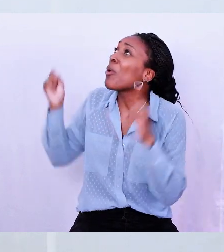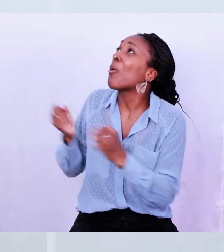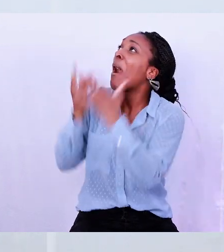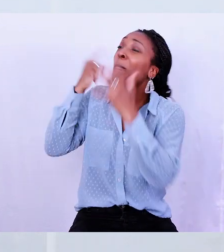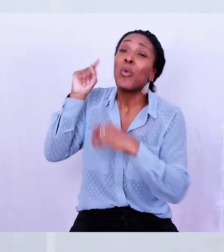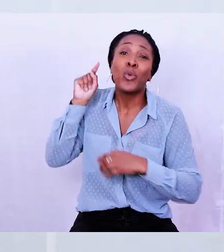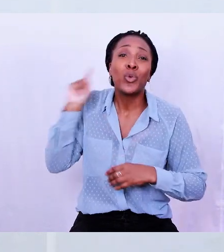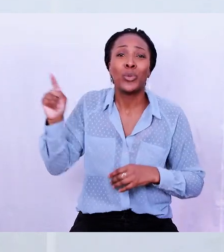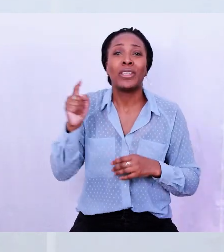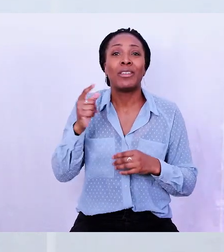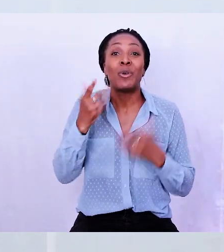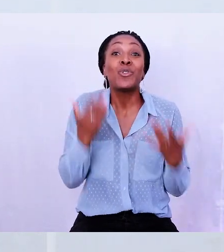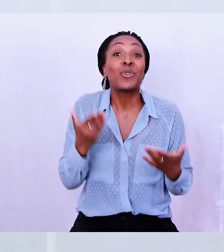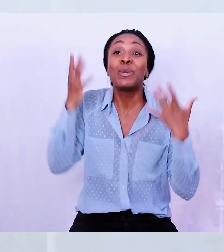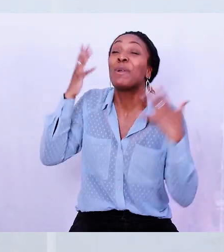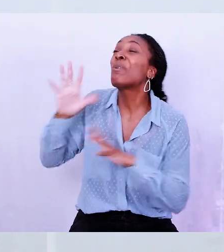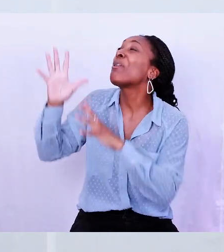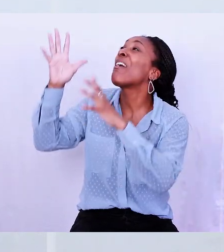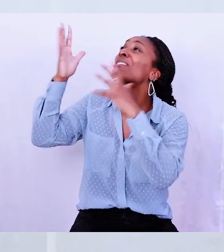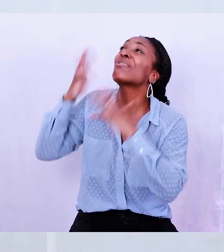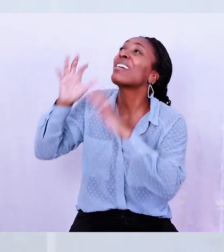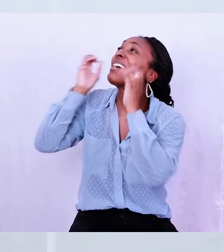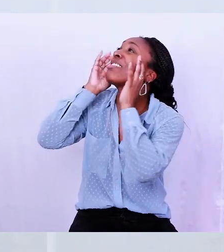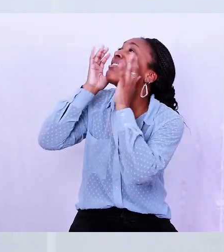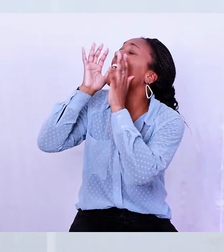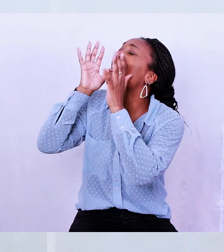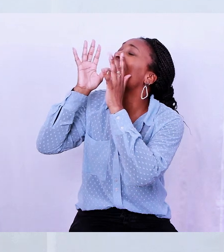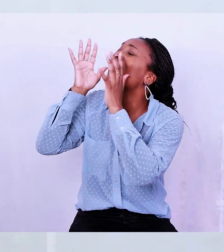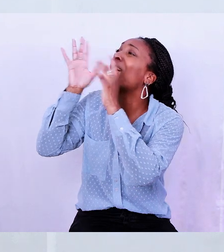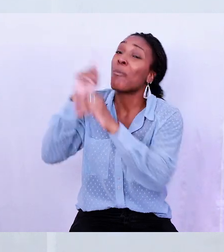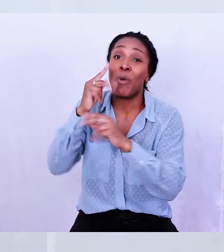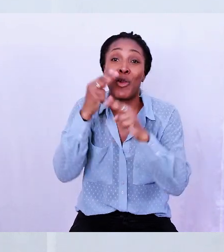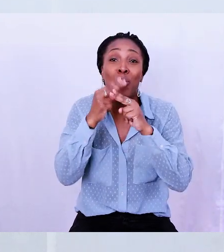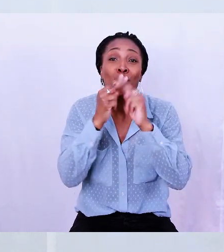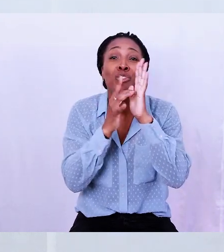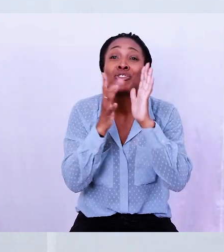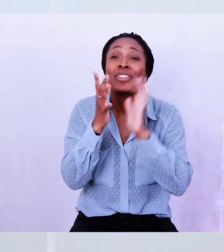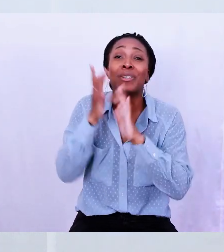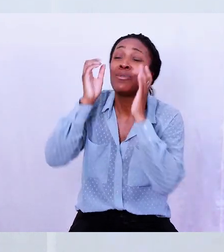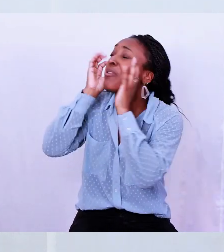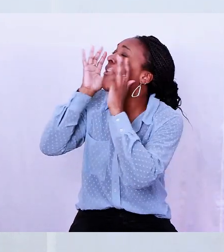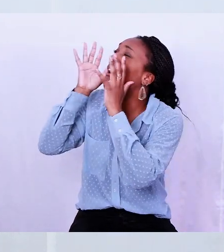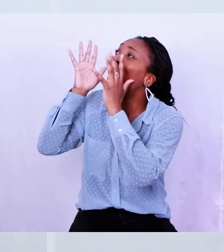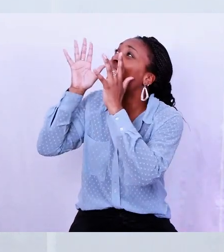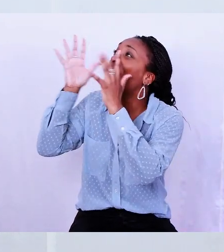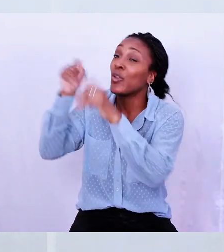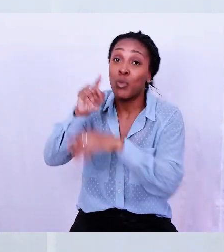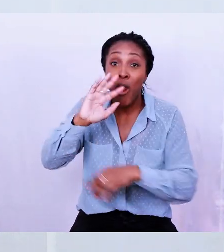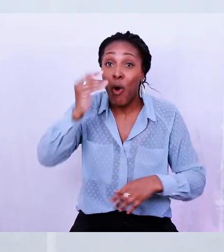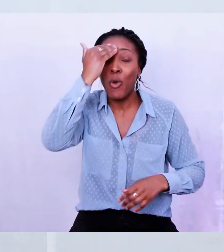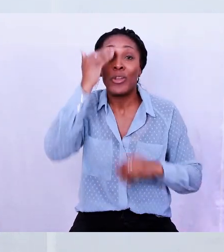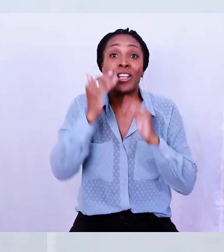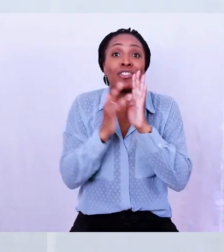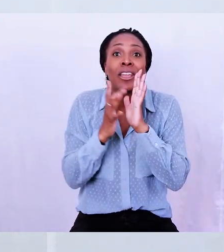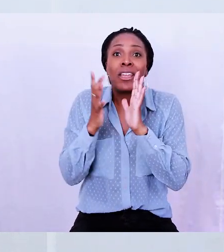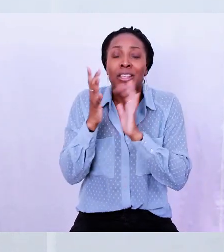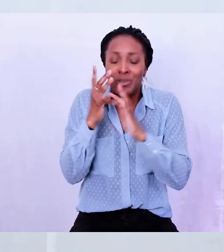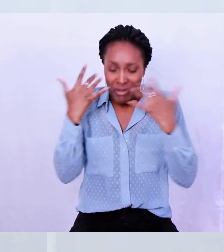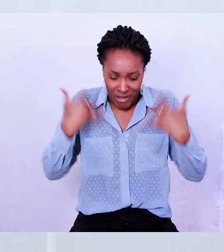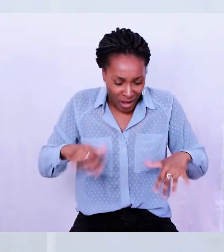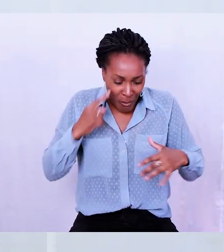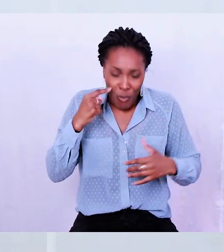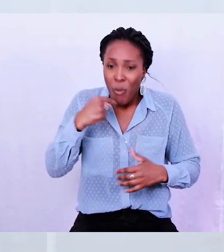Qu'aujourd'hui, ça soit un temps de louange et d'adoration, parce que quand tu loues le nom de Jésus de cette manière-là, que tu reconnais qui il est dans ta